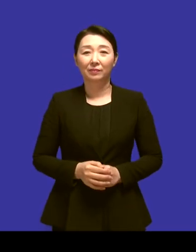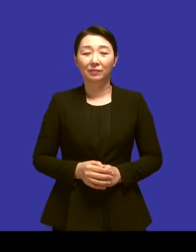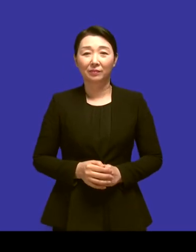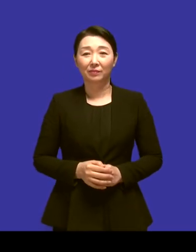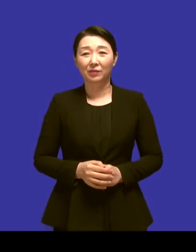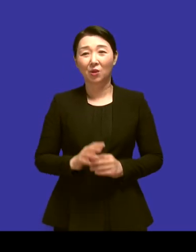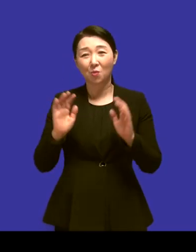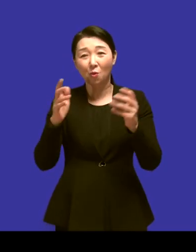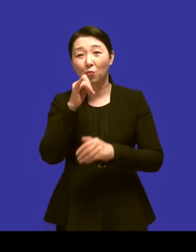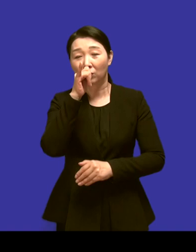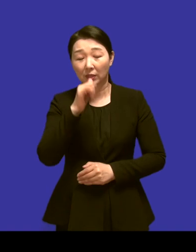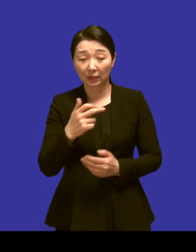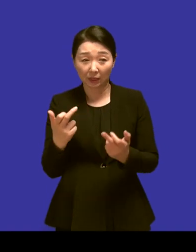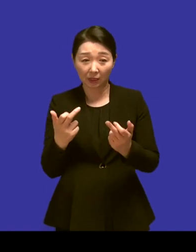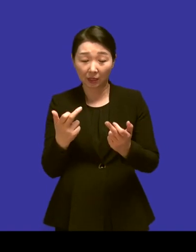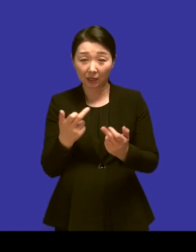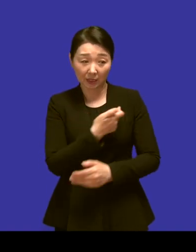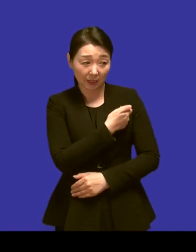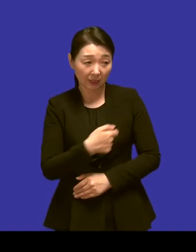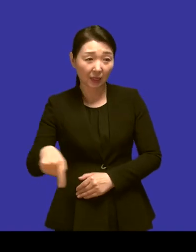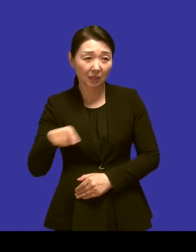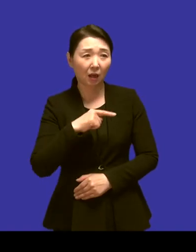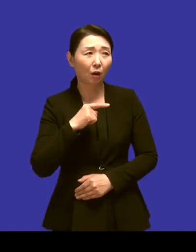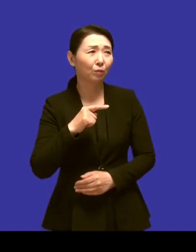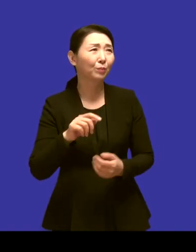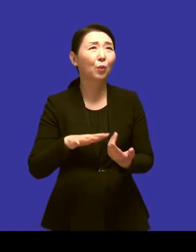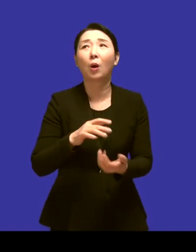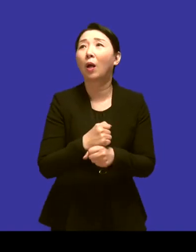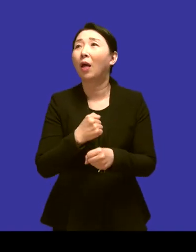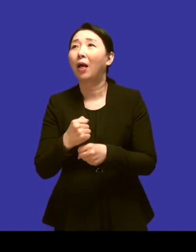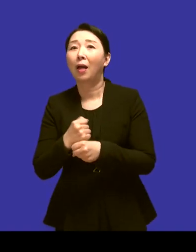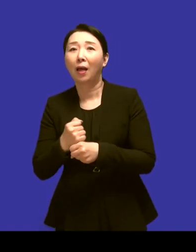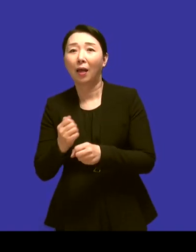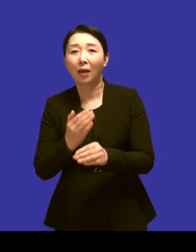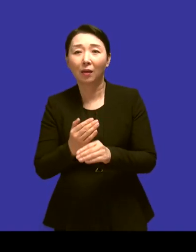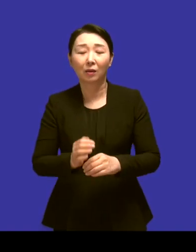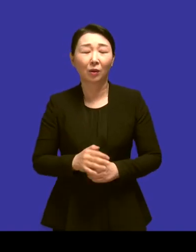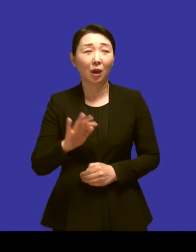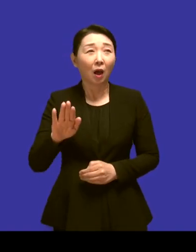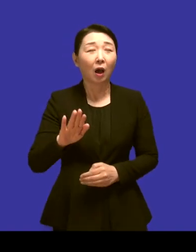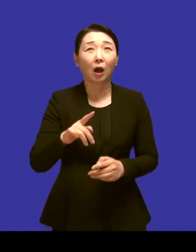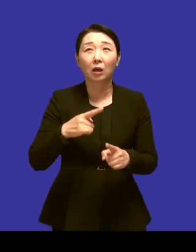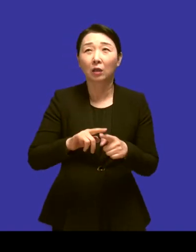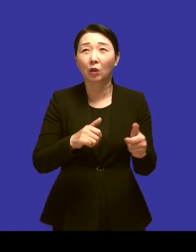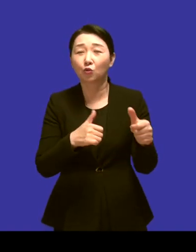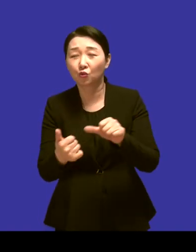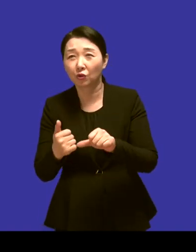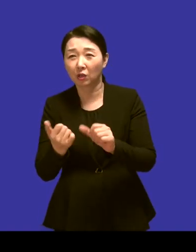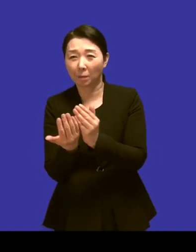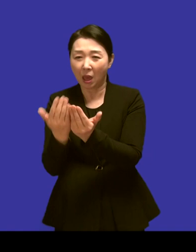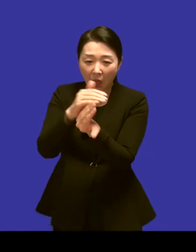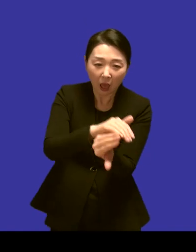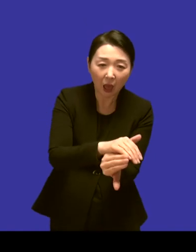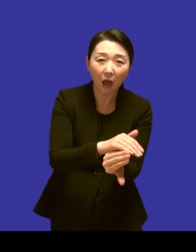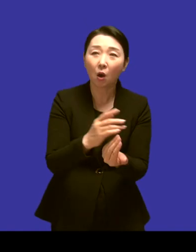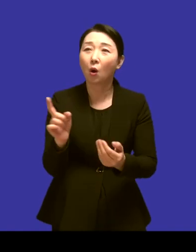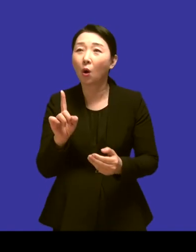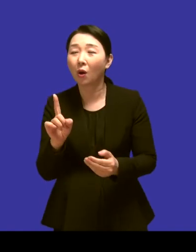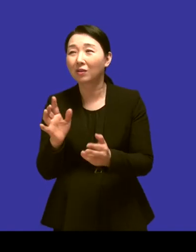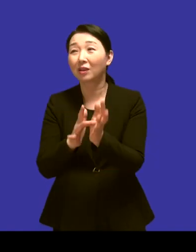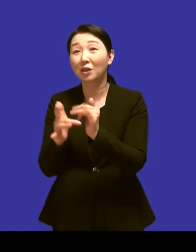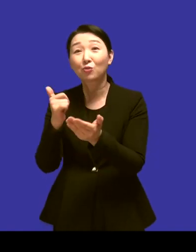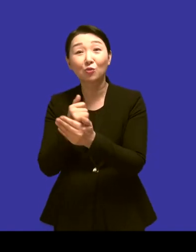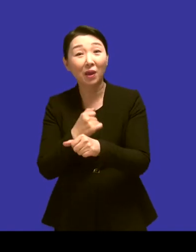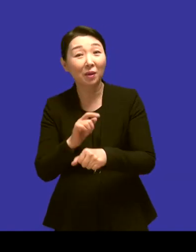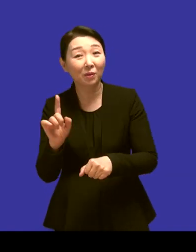폭풍이 일어났어요. 제자들은 뭐 난리가 난 거죠. 이러다가 죽는다. 다 배가 뒤집어진다. 그런데